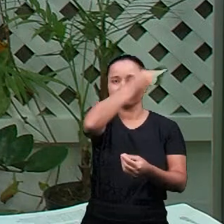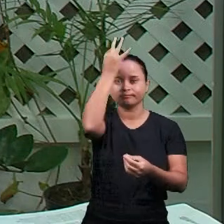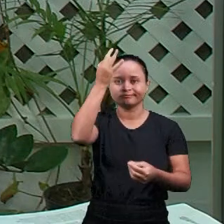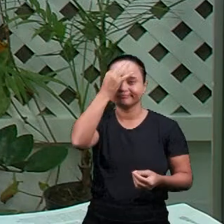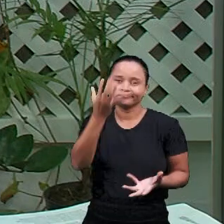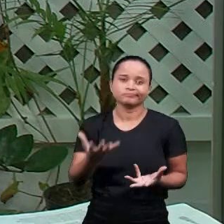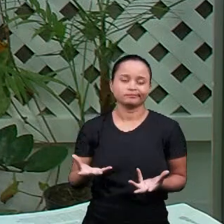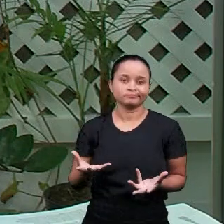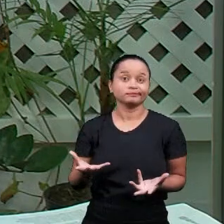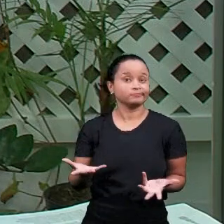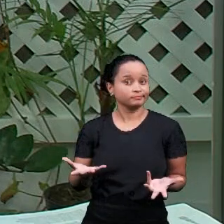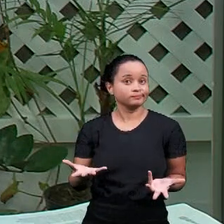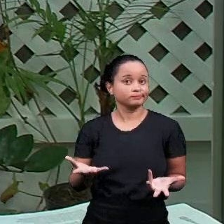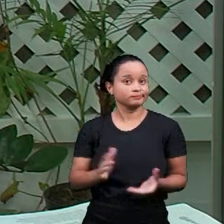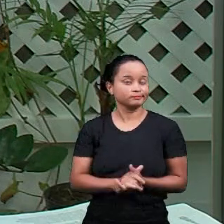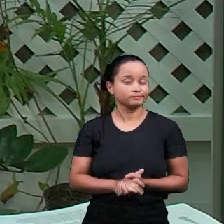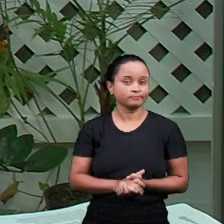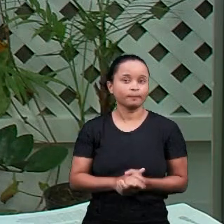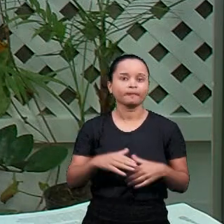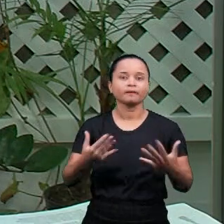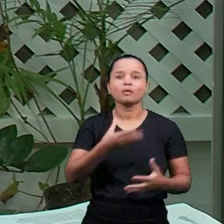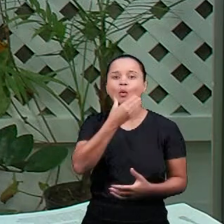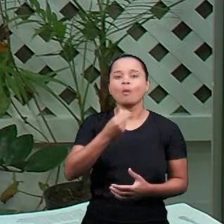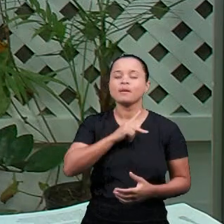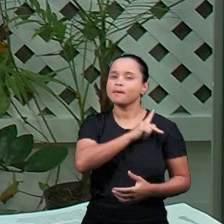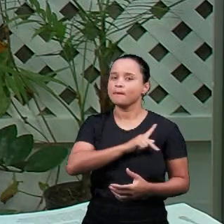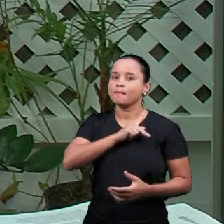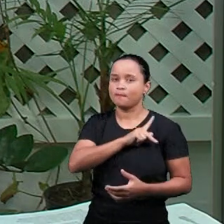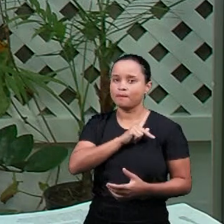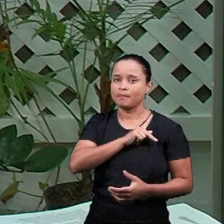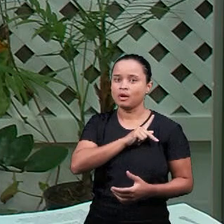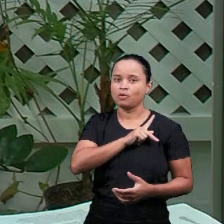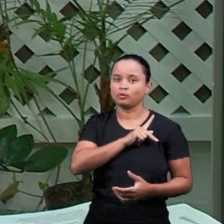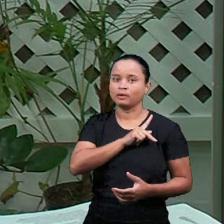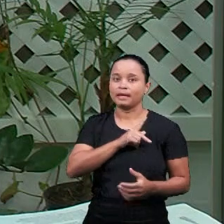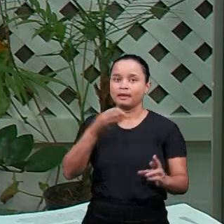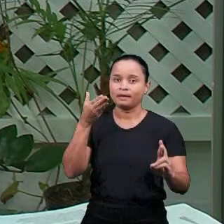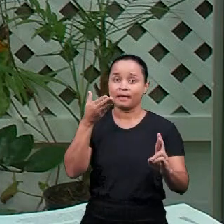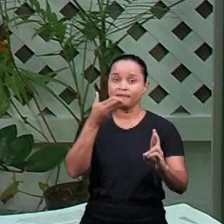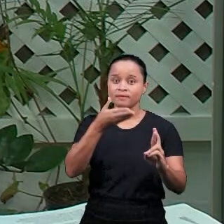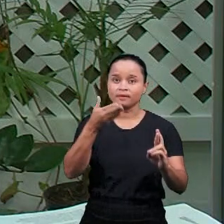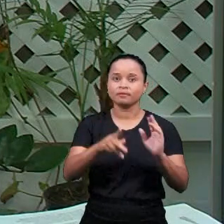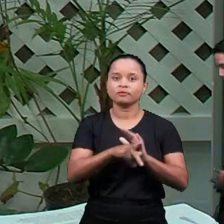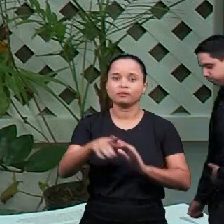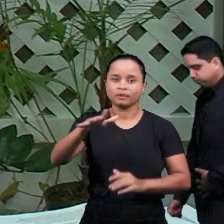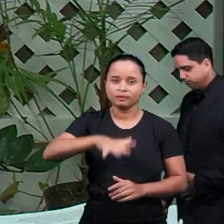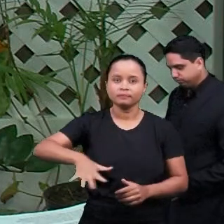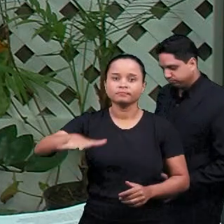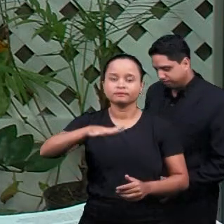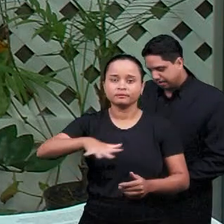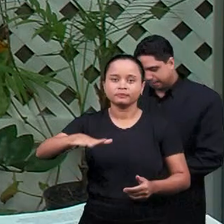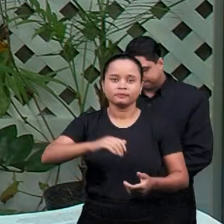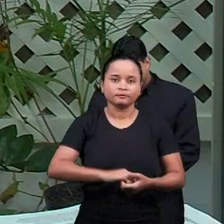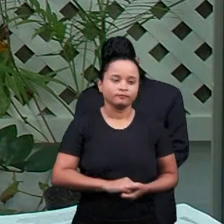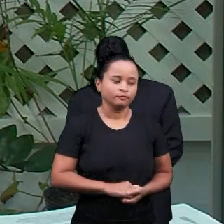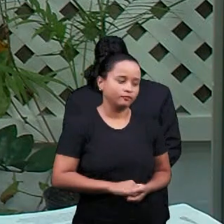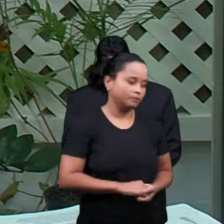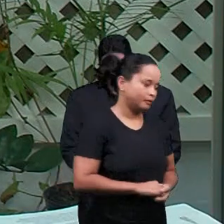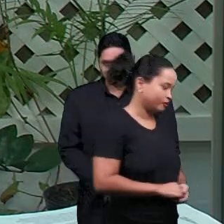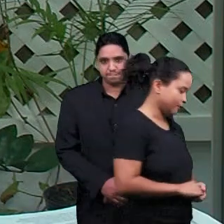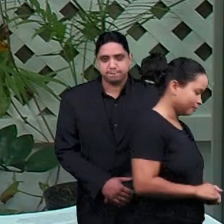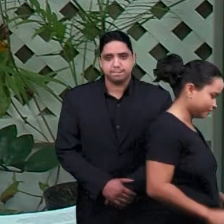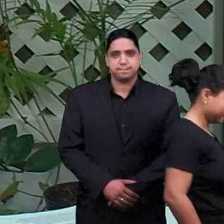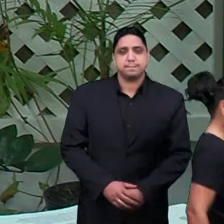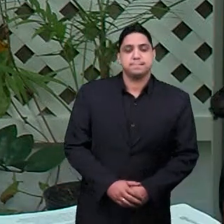l'esprit. Donc Paul fait référence à ce moment. Donc Timothée, maintenant il dit, au dernier